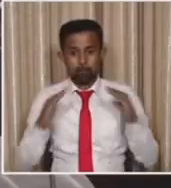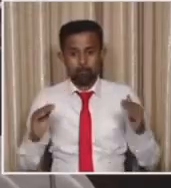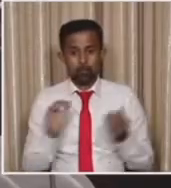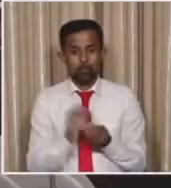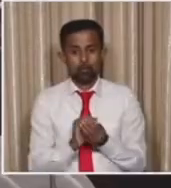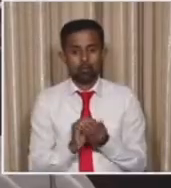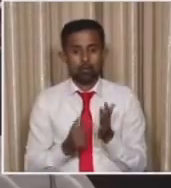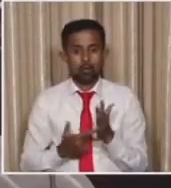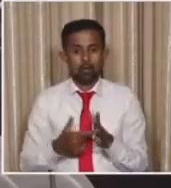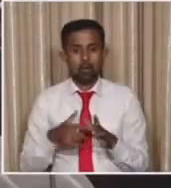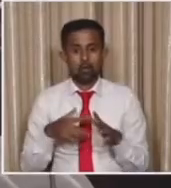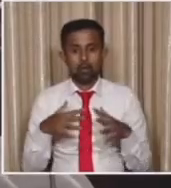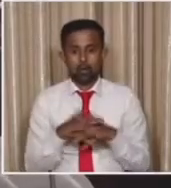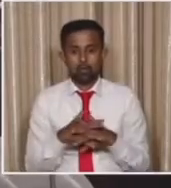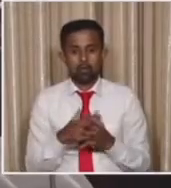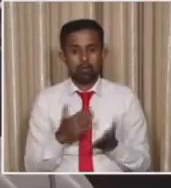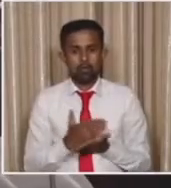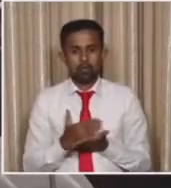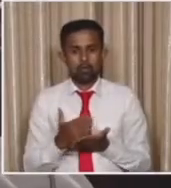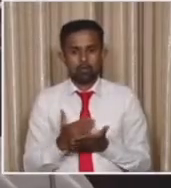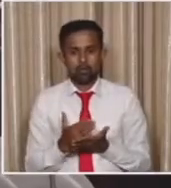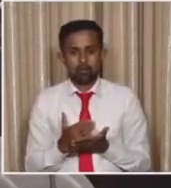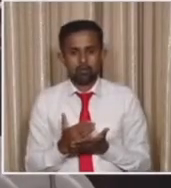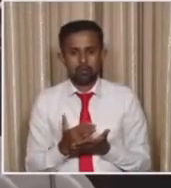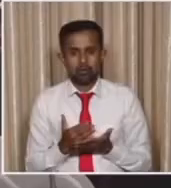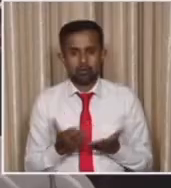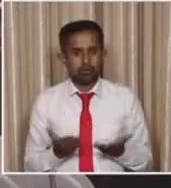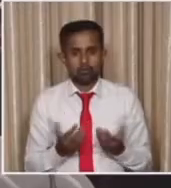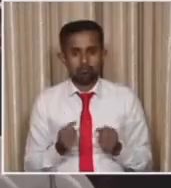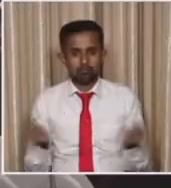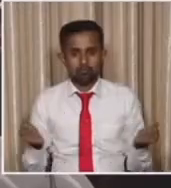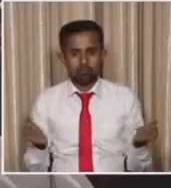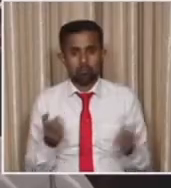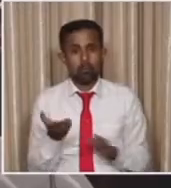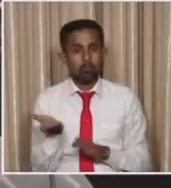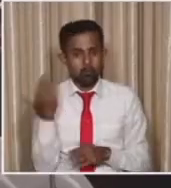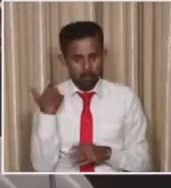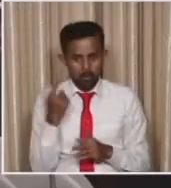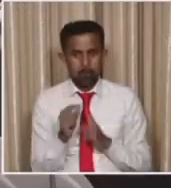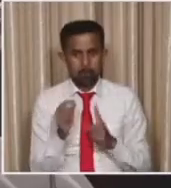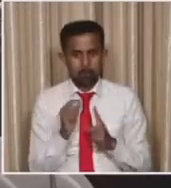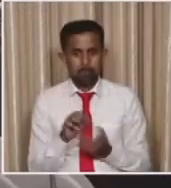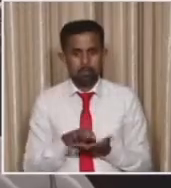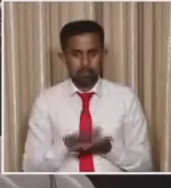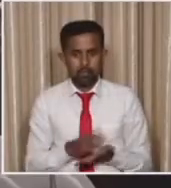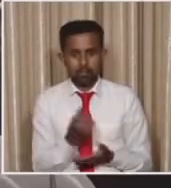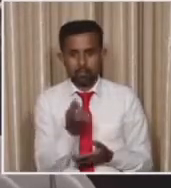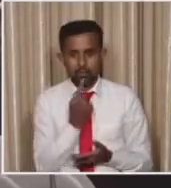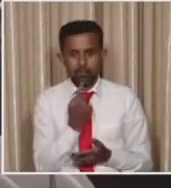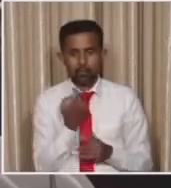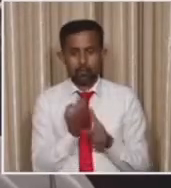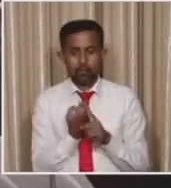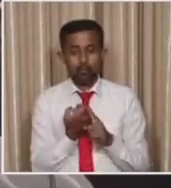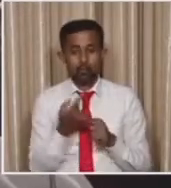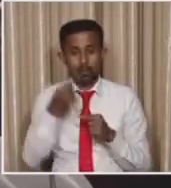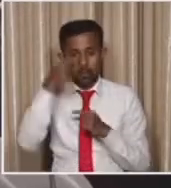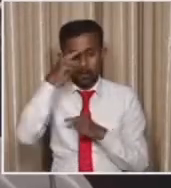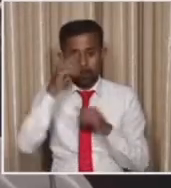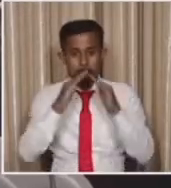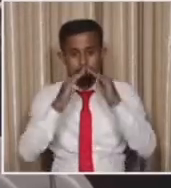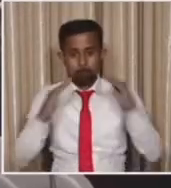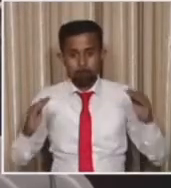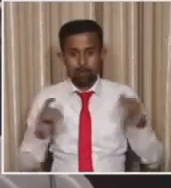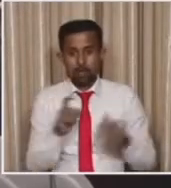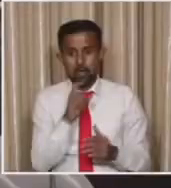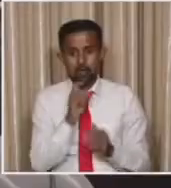kisima neethyanukoola badawak mage danumata hari me hatiyata naha obathumath eka meeta pera parlimenthuwedi tahawuru kara kurundu pilimageta adalawa